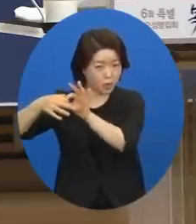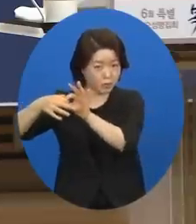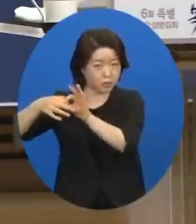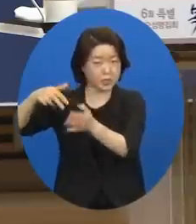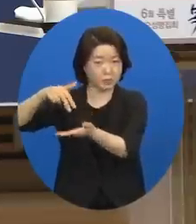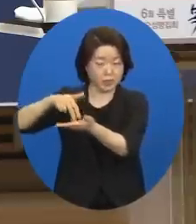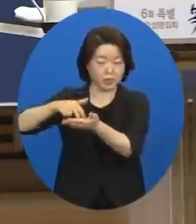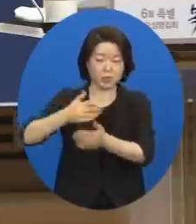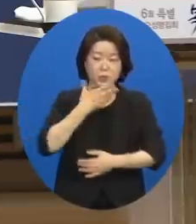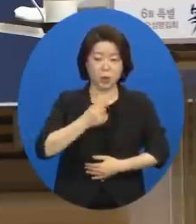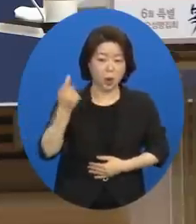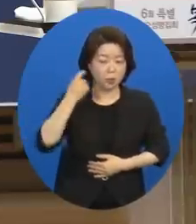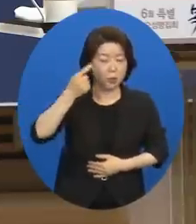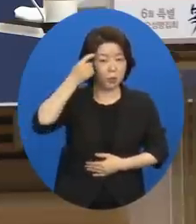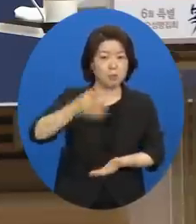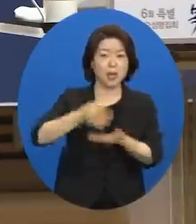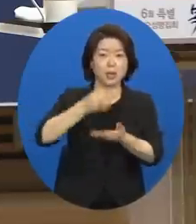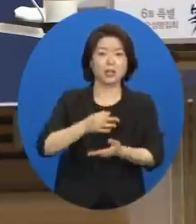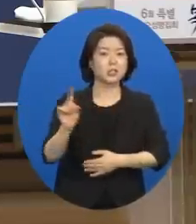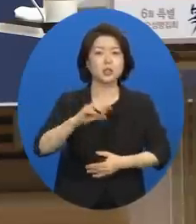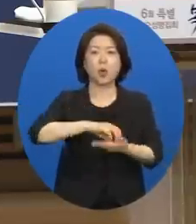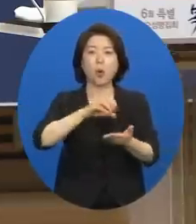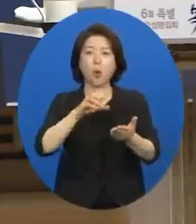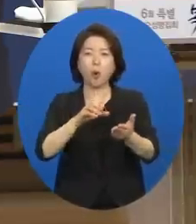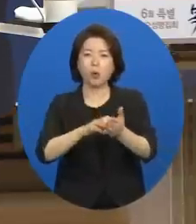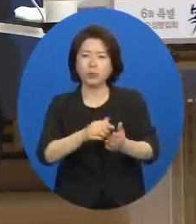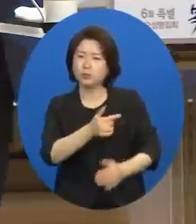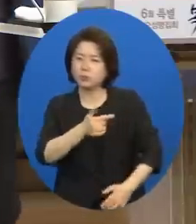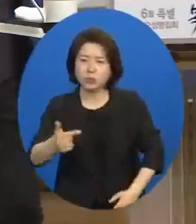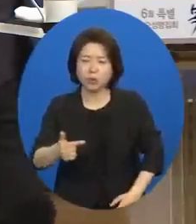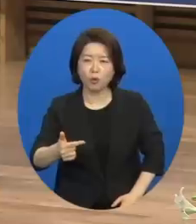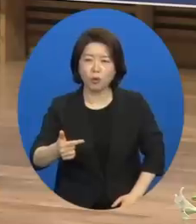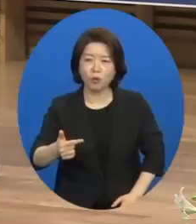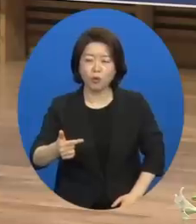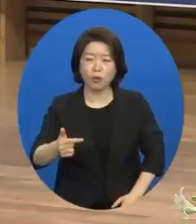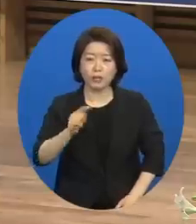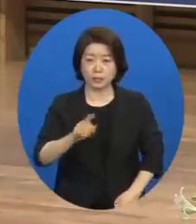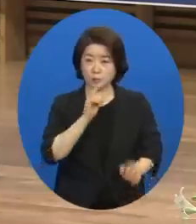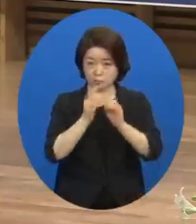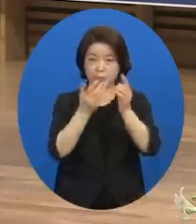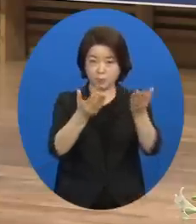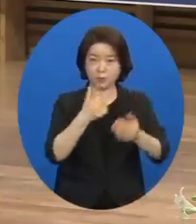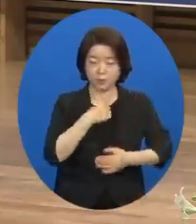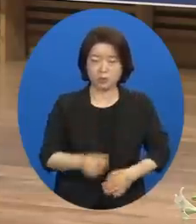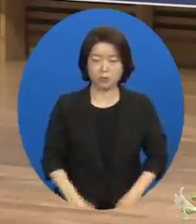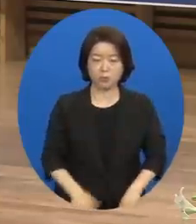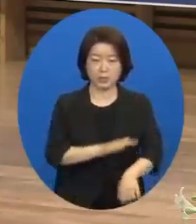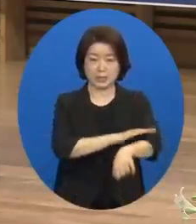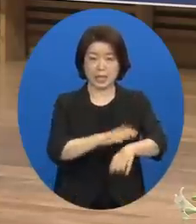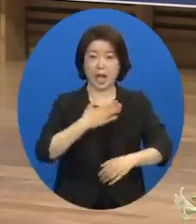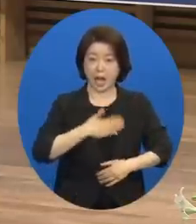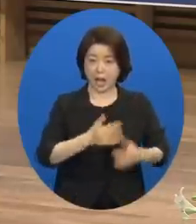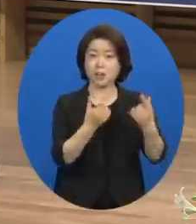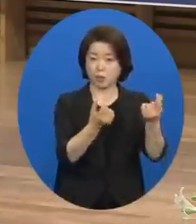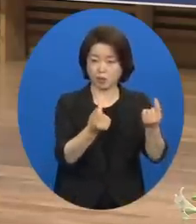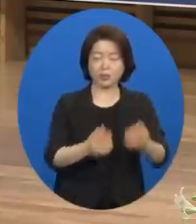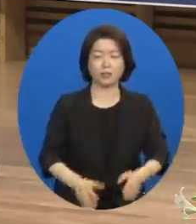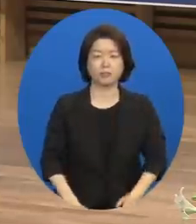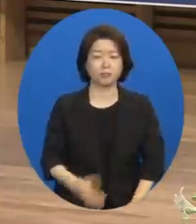하나님 편에서 복음의 가치는 어느 정도의 비중인가에 대해서만 잠깐 말씀을 드릴게요. 잘 아시는 말씀인데